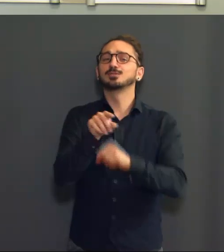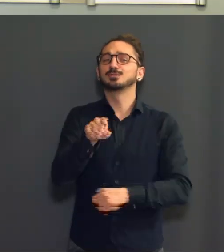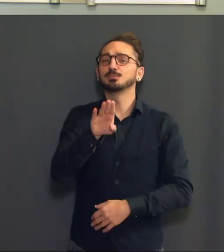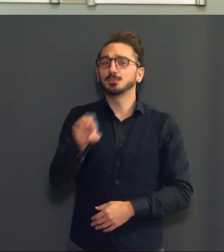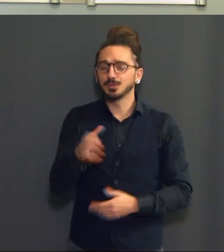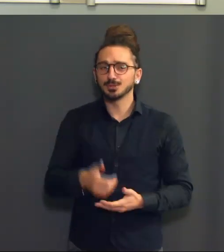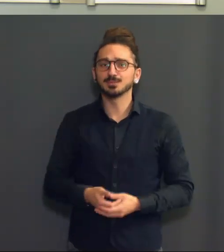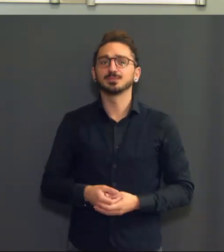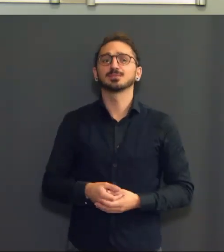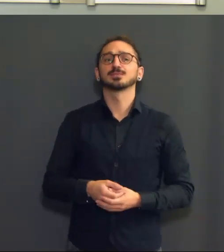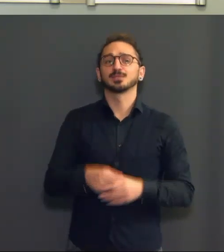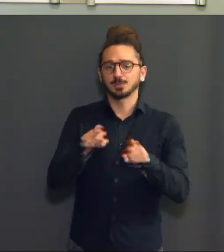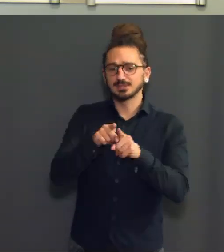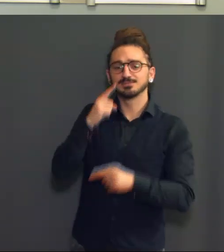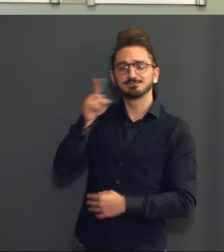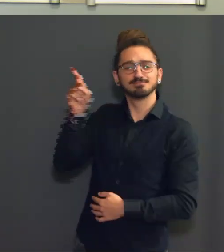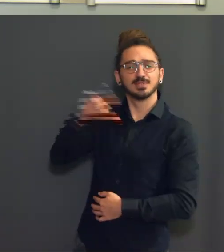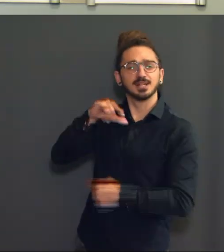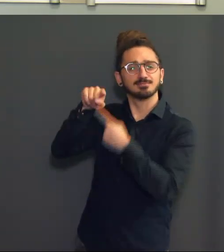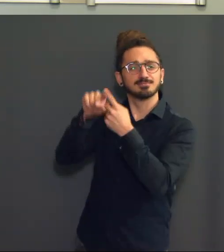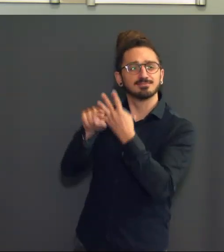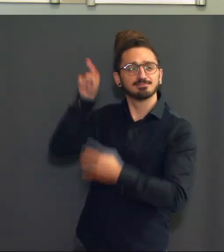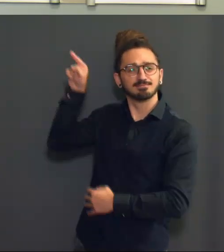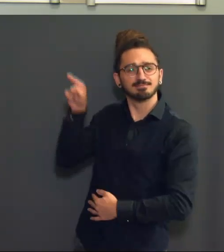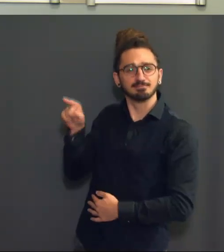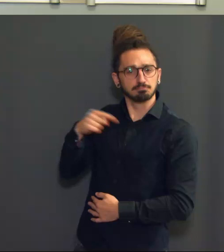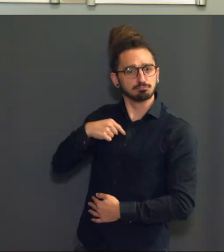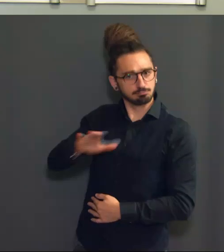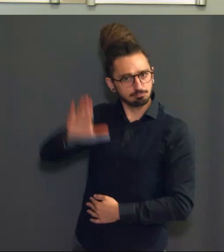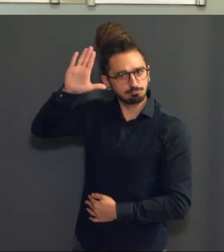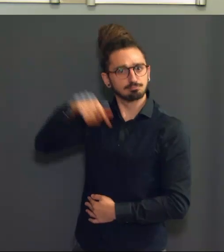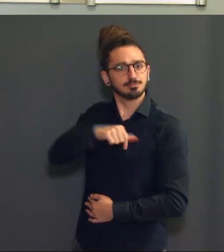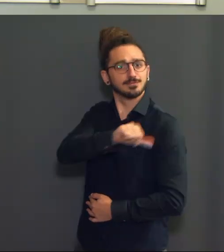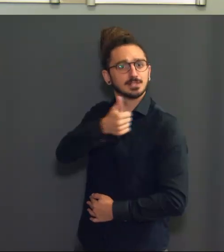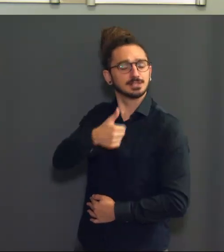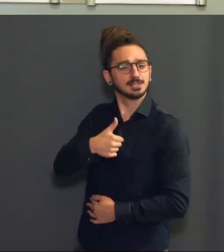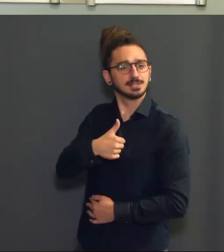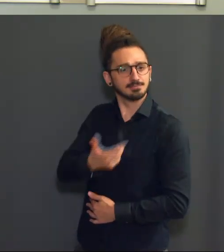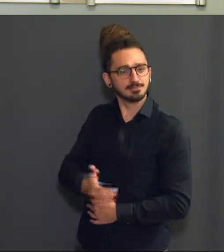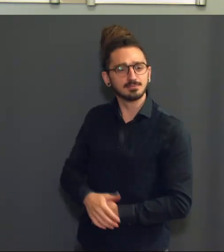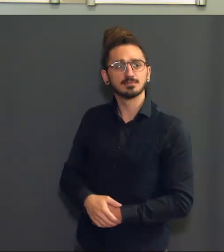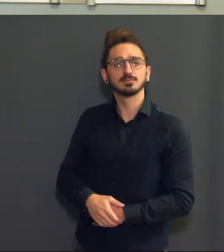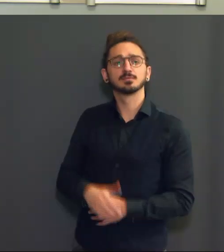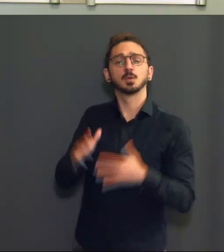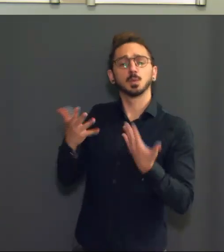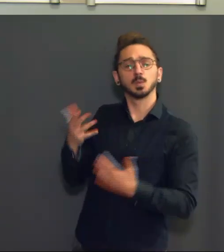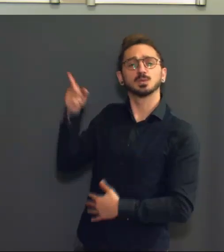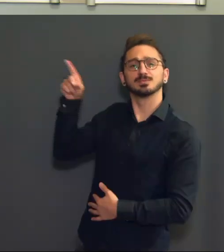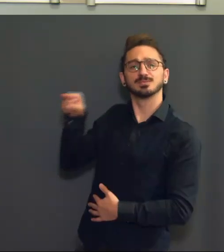jemevaccine.be ou infosanté.be ou encore Infocoronavirus Brussels.